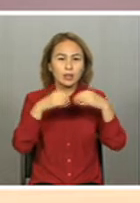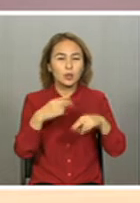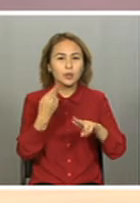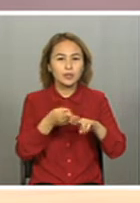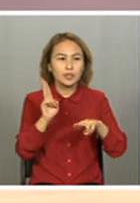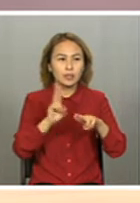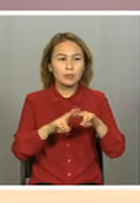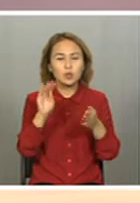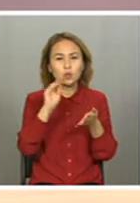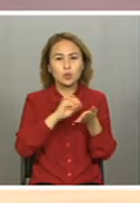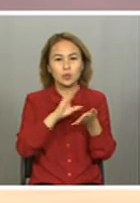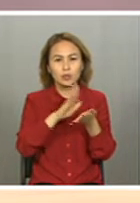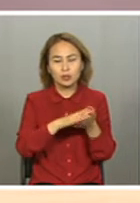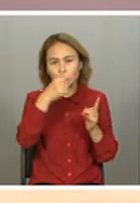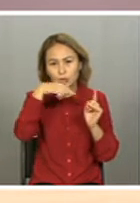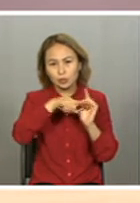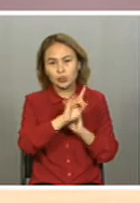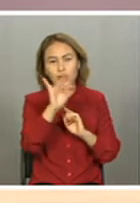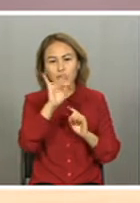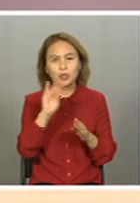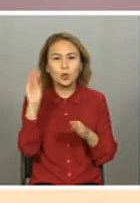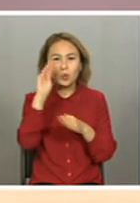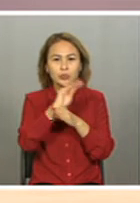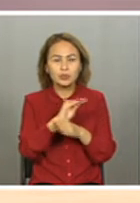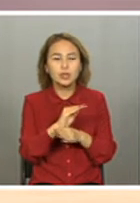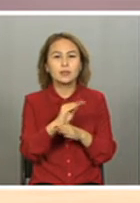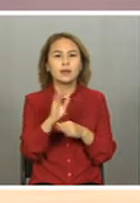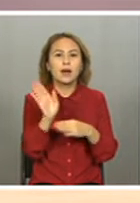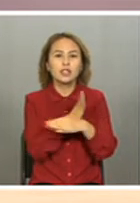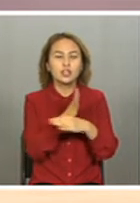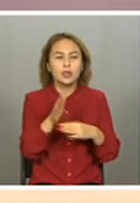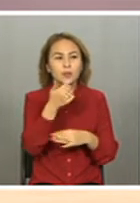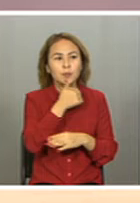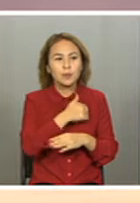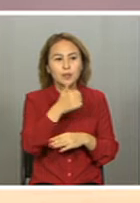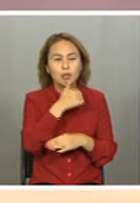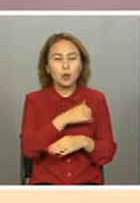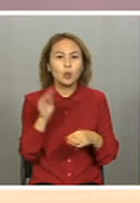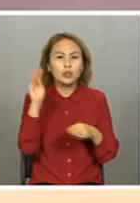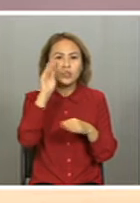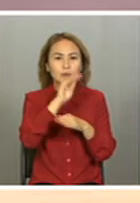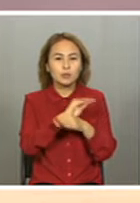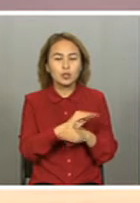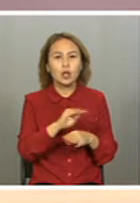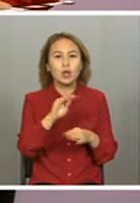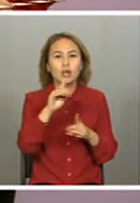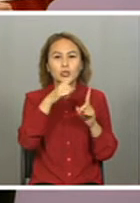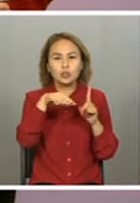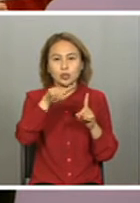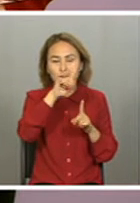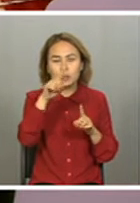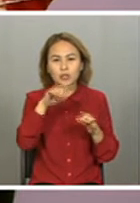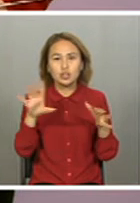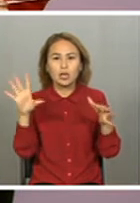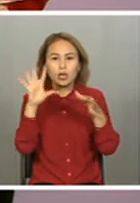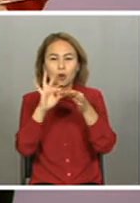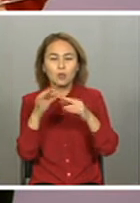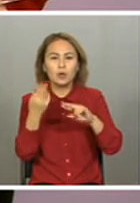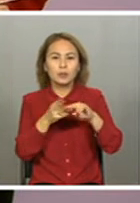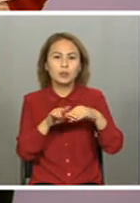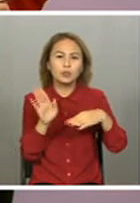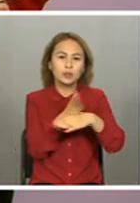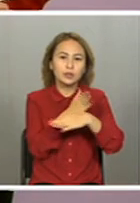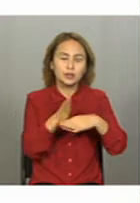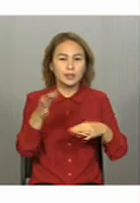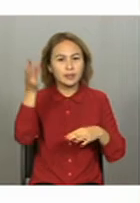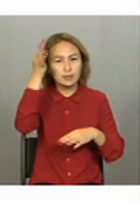сөздің түбірін және қосымшасын ажырату. Қосымша жұрнақ және жалғау болып бөлінетінін